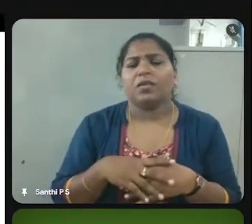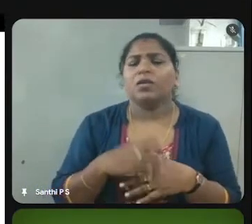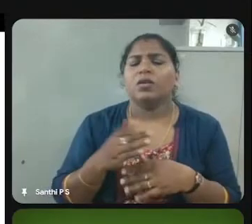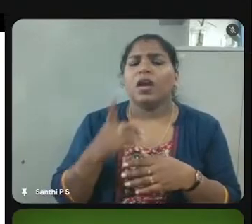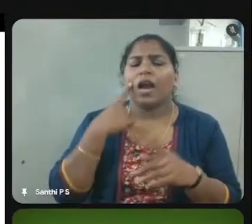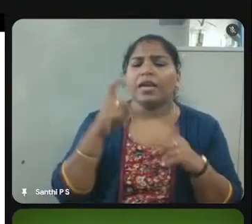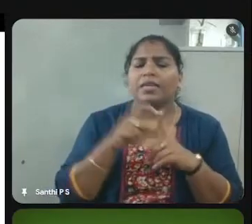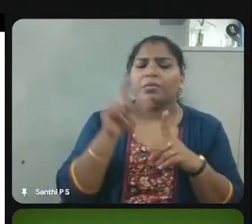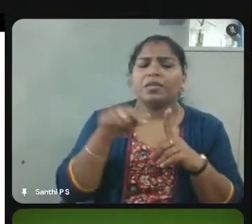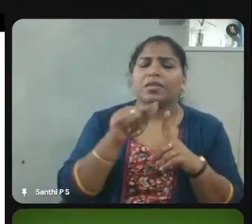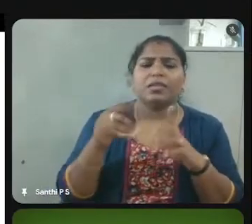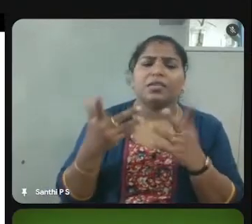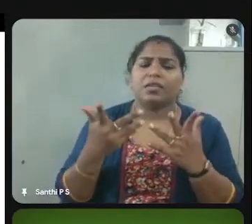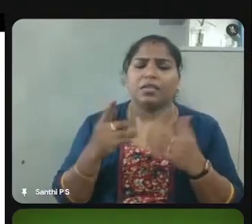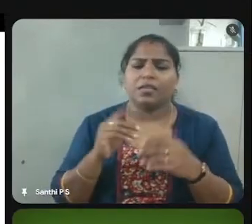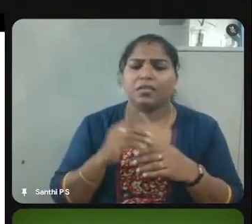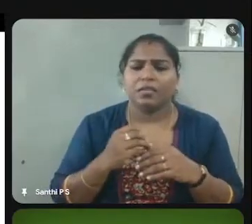ഉണ്ട് ID?